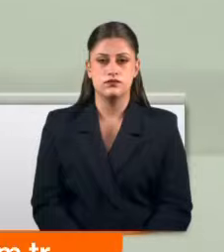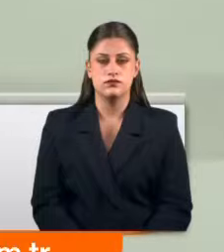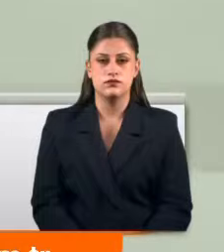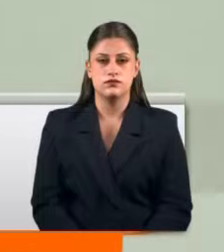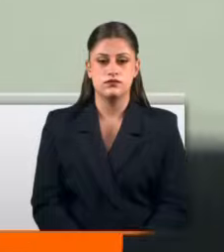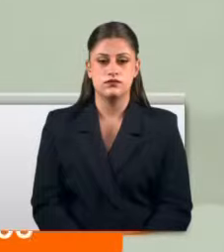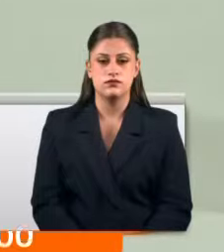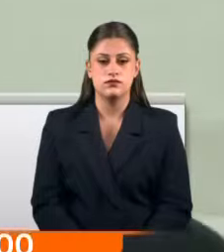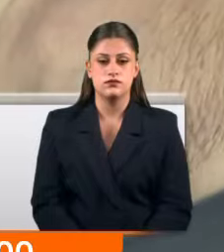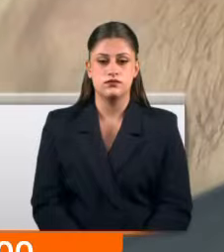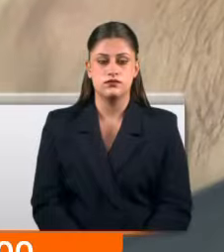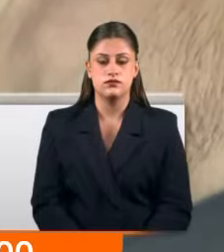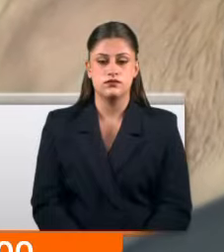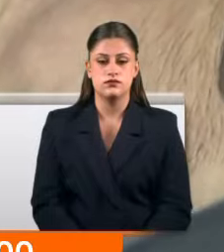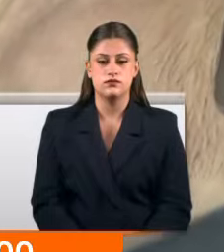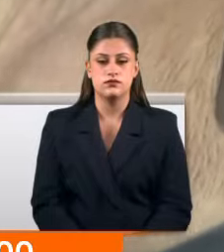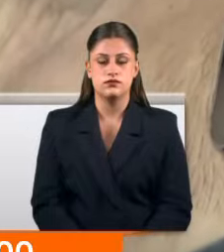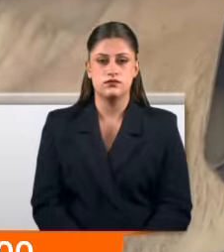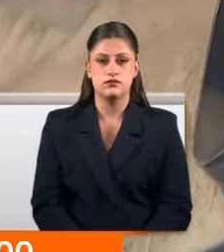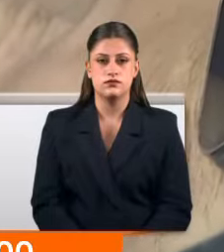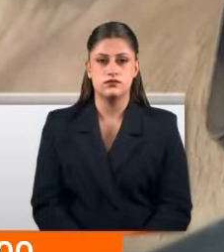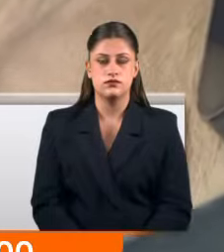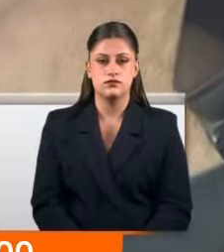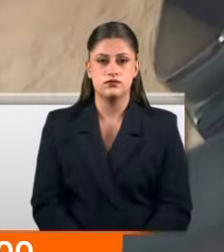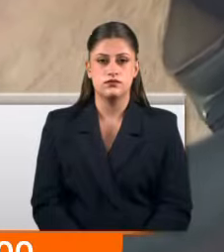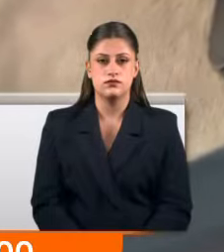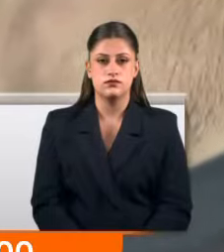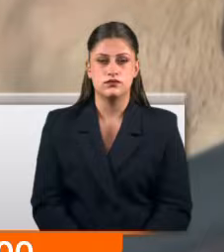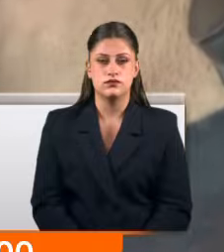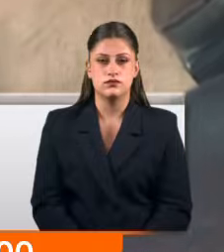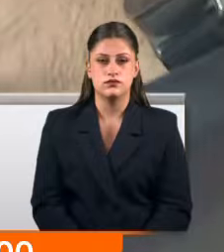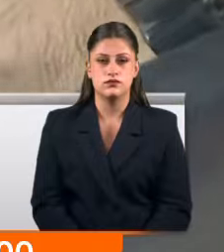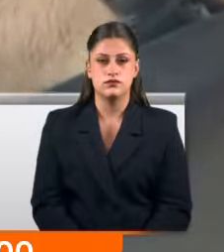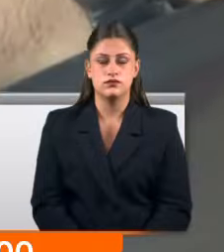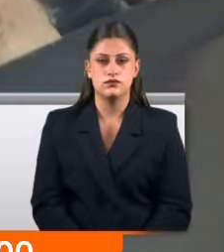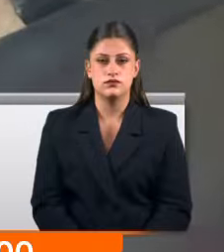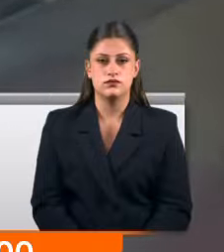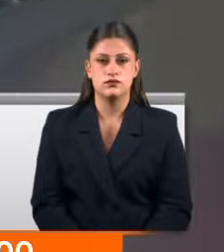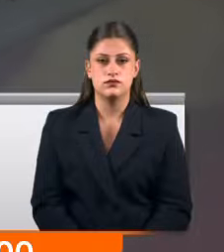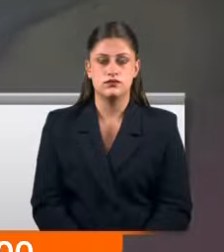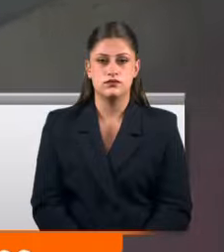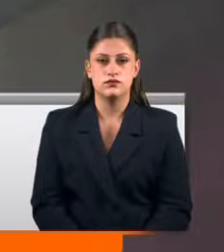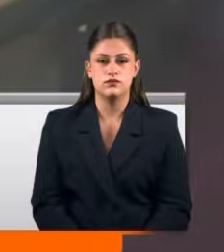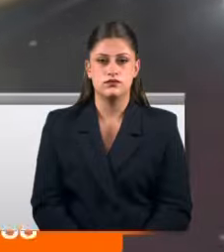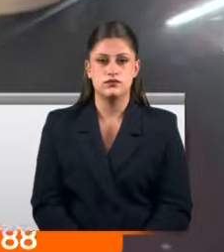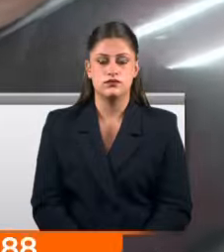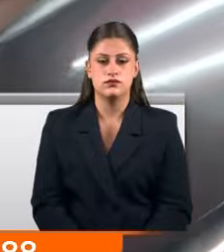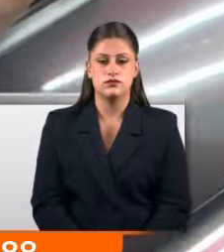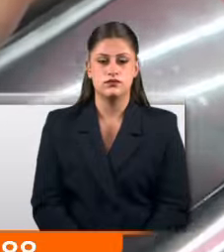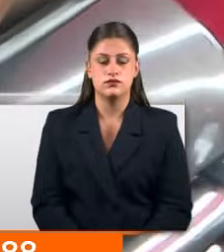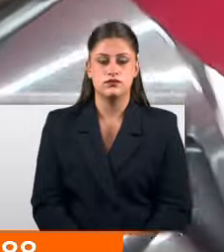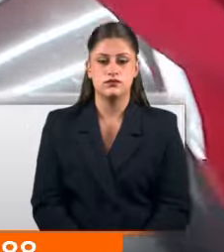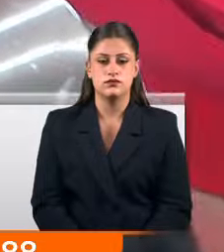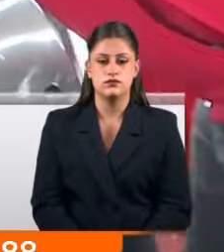tespit ettik. Araba size geldi. Araba bize geldi. Biz ekspertizini yaptık. Aracın motorunda motor üflemesi olduğunu gördük. Motorda